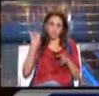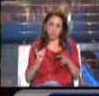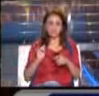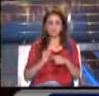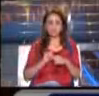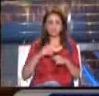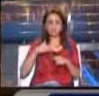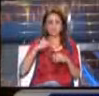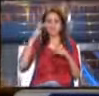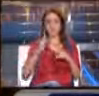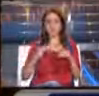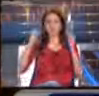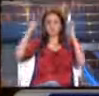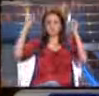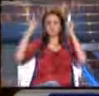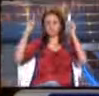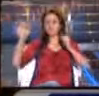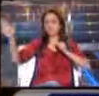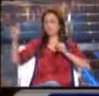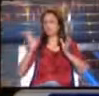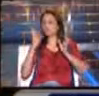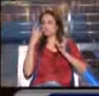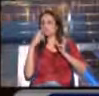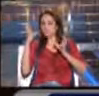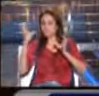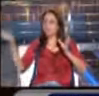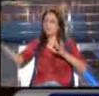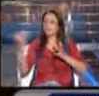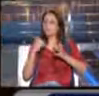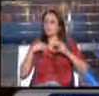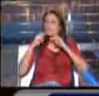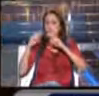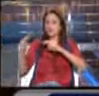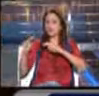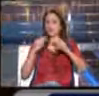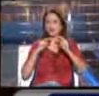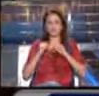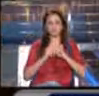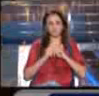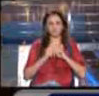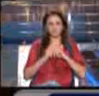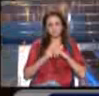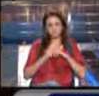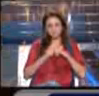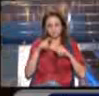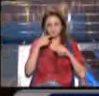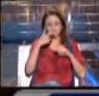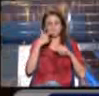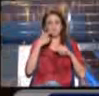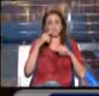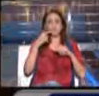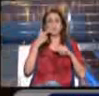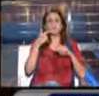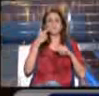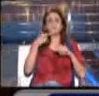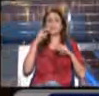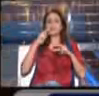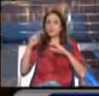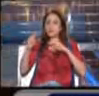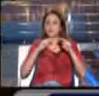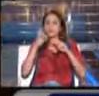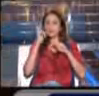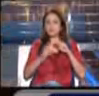يقعدنا مع الالتراس. الحقيقة في مسافة شاسعة قوي وفواصل كبيرة قوي تفصلنا عنهم.